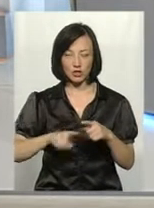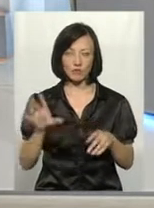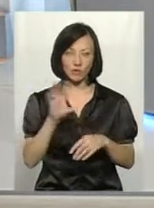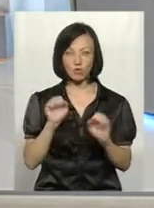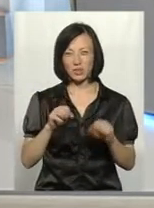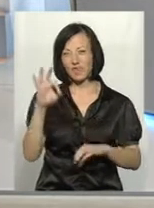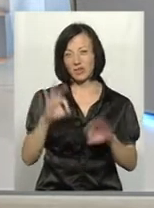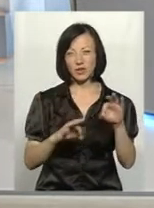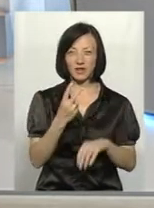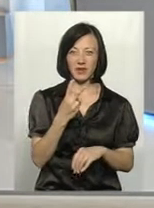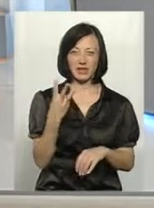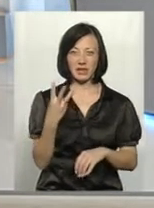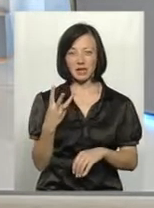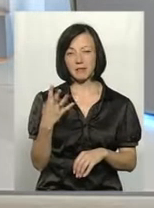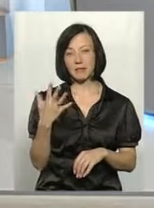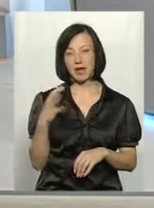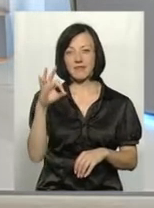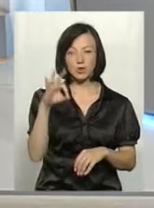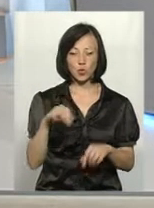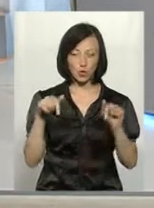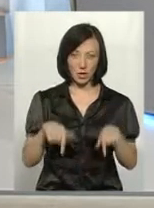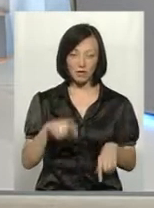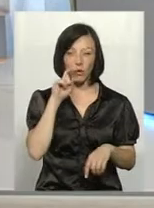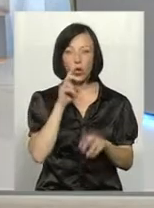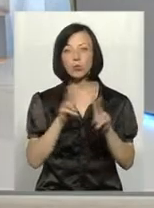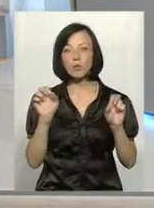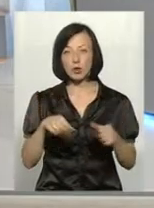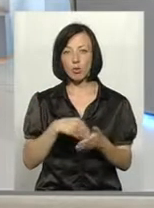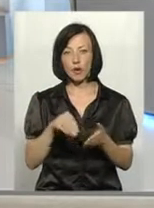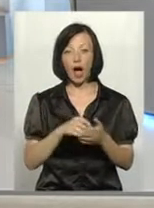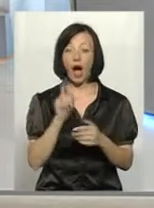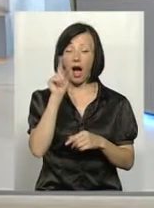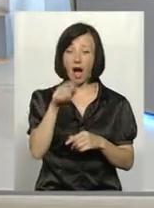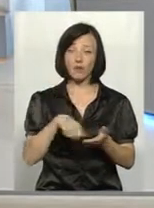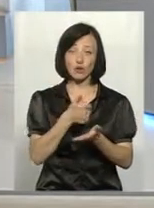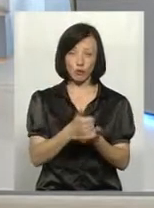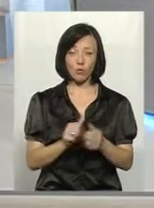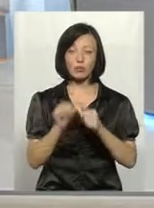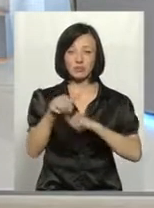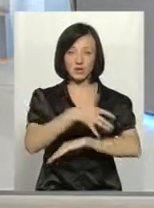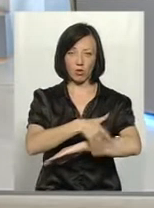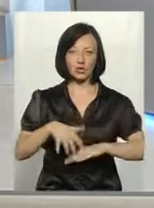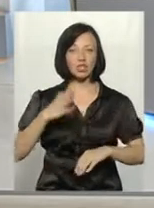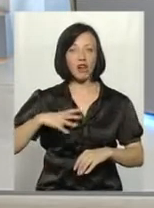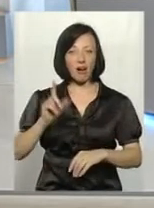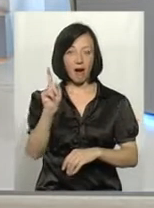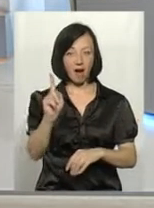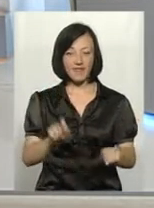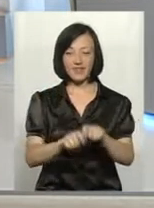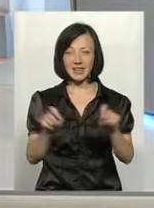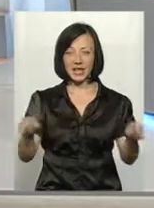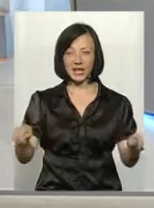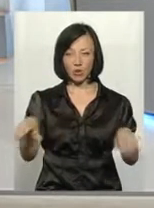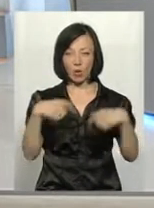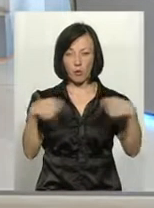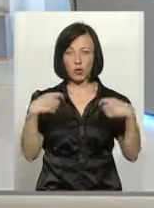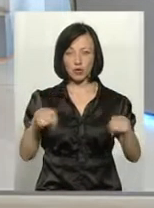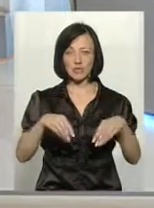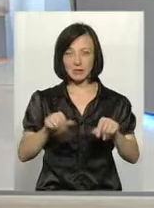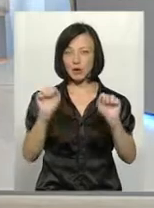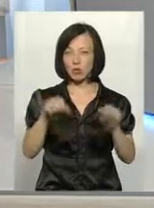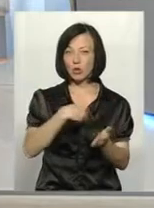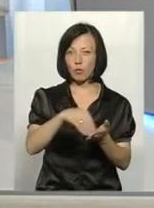якийсь відсоток, там 2-5% знаходяться в межах України, хто би зміг це купити, а вони за межами. І причому вони чекають відкритого ринку землі, де можна